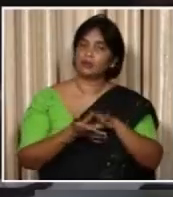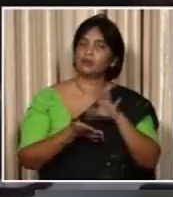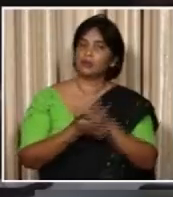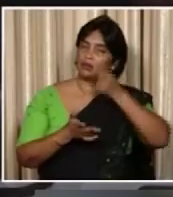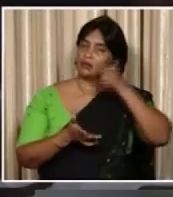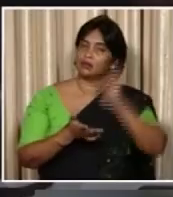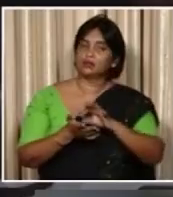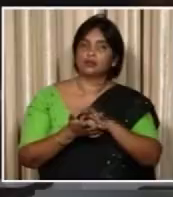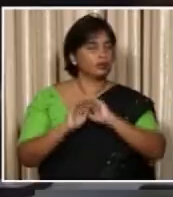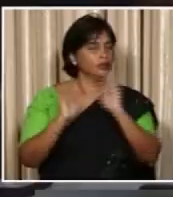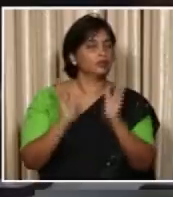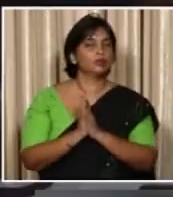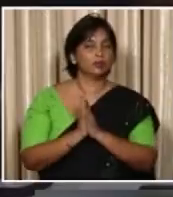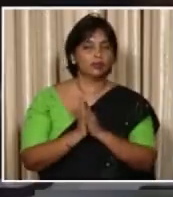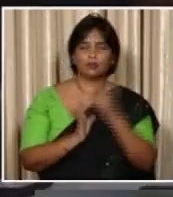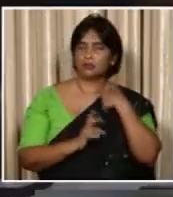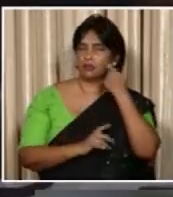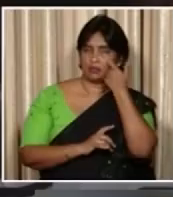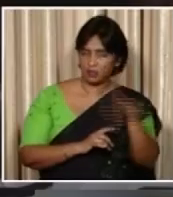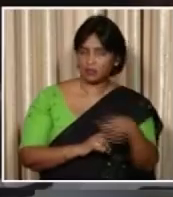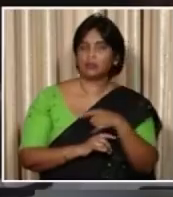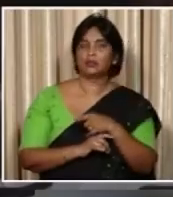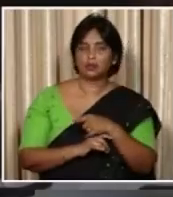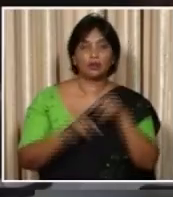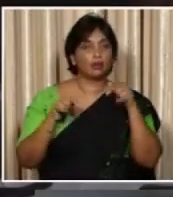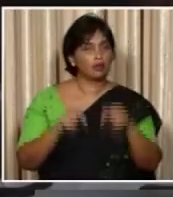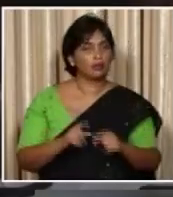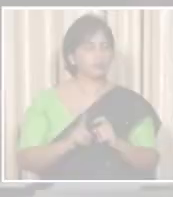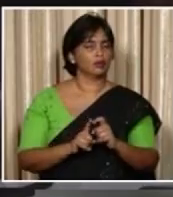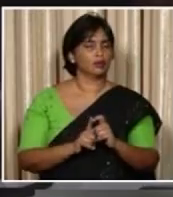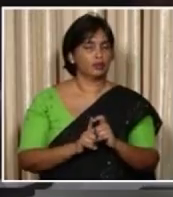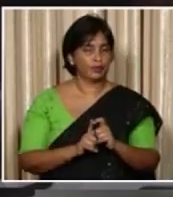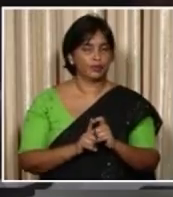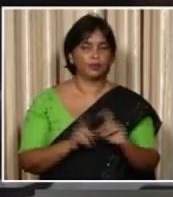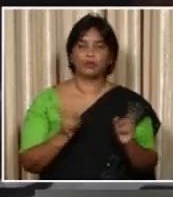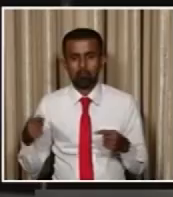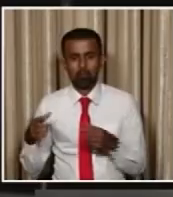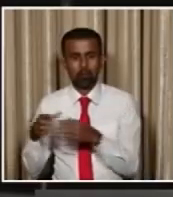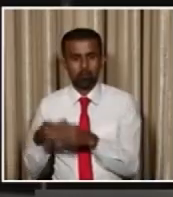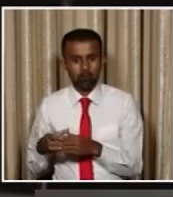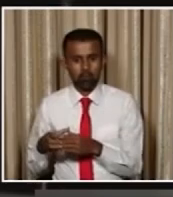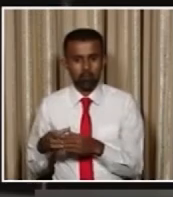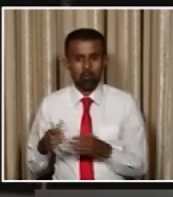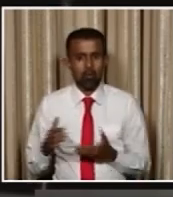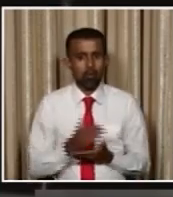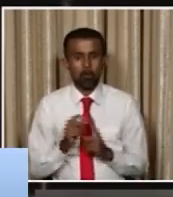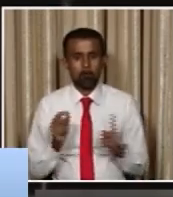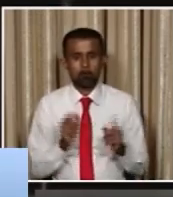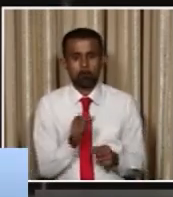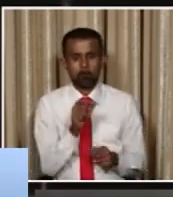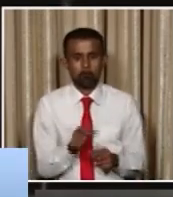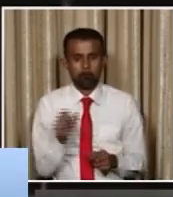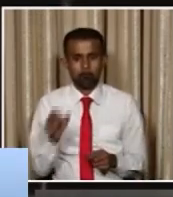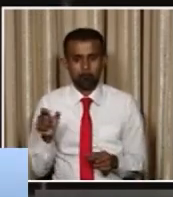යෝජනා සම්මත කරත් ඒ කිසිවක් තමයකට ගණන් ගන්න නැතුව අද ඉතාම කුරිරු දෙයිය මේ යුද්ධයේ මෙහෙවනු ලබන. සියලුම මන්ත්‍රීතුමන්ලා